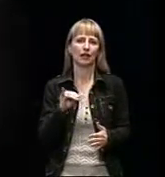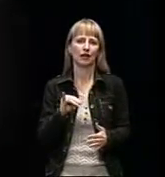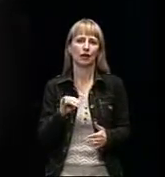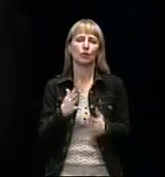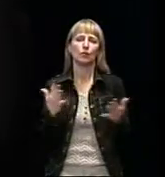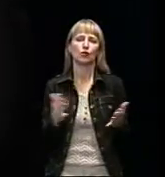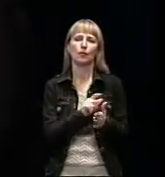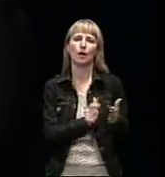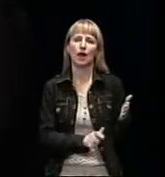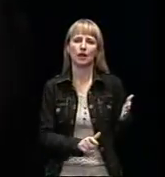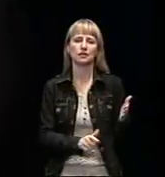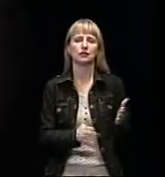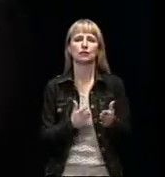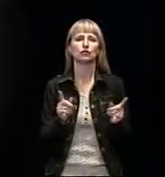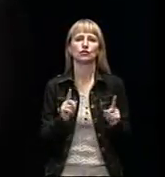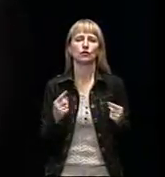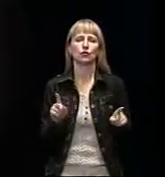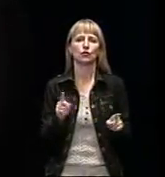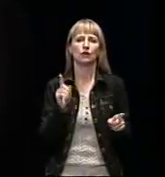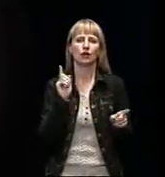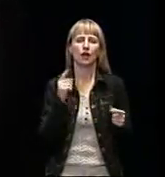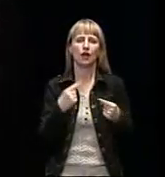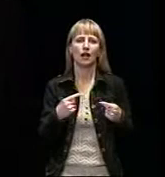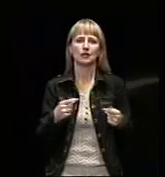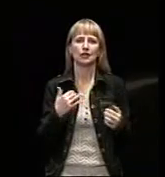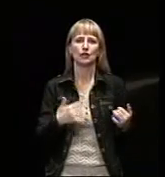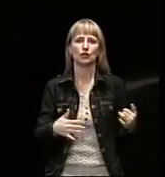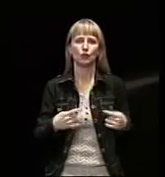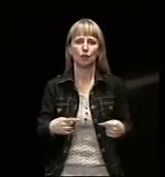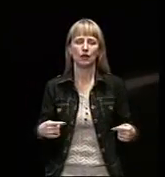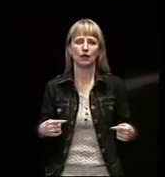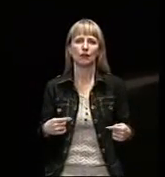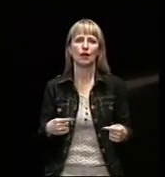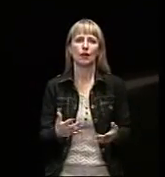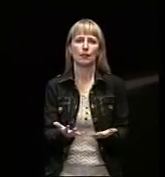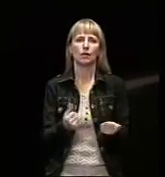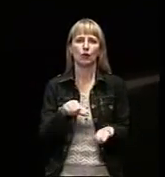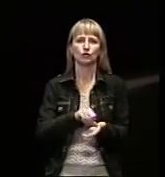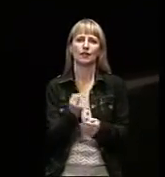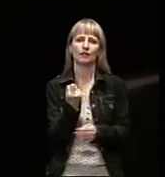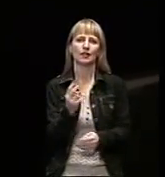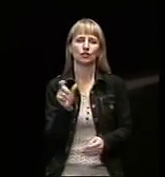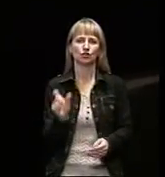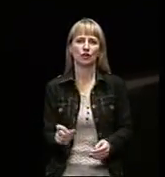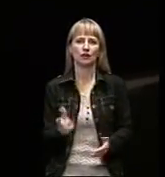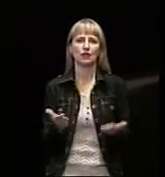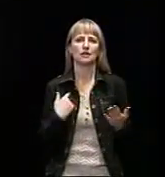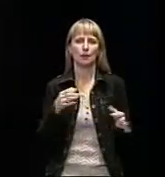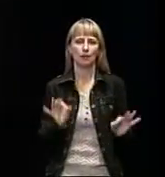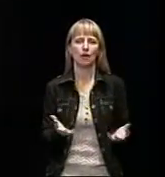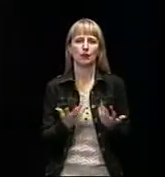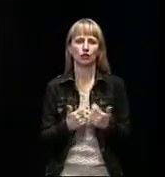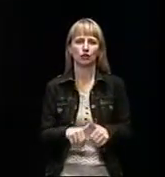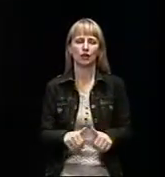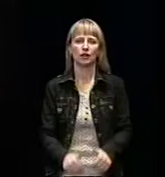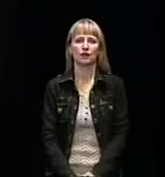больше поэзии, больше чего-то такого, там больше акустических инструментов. Принимало участие 12 человек, по-моему, если я правильно посчитал.